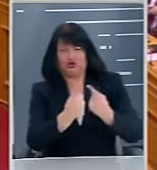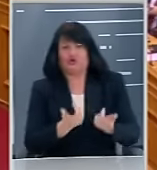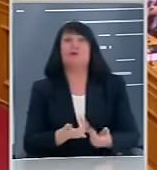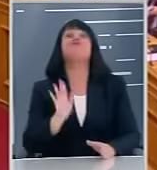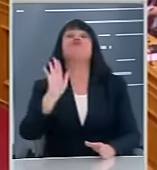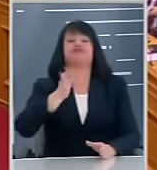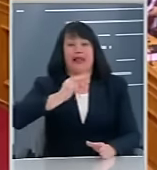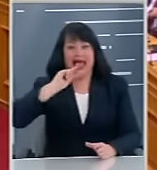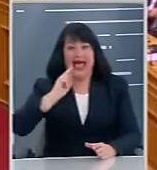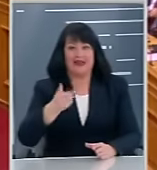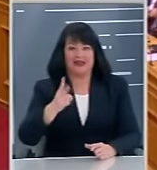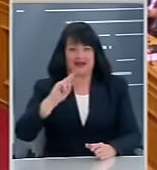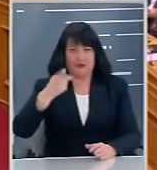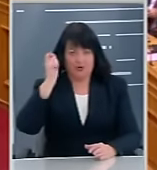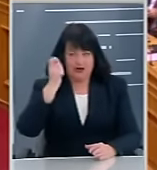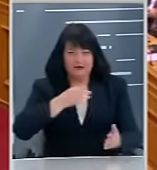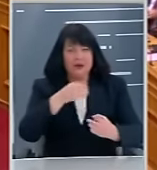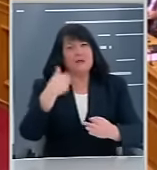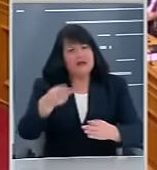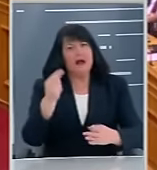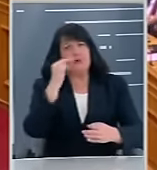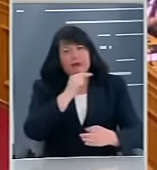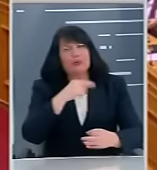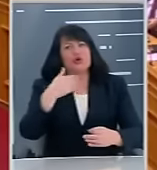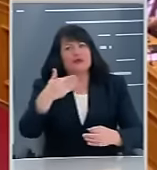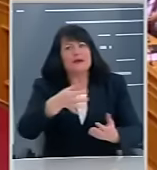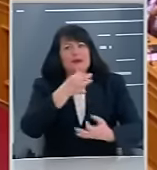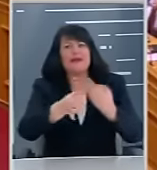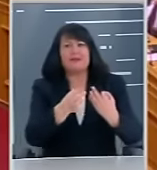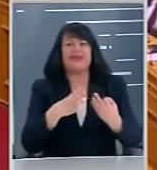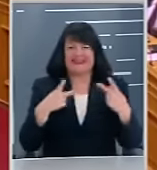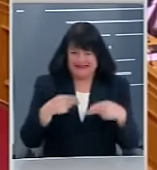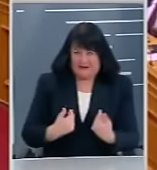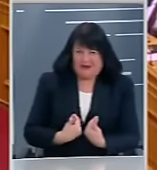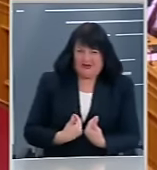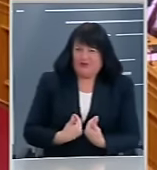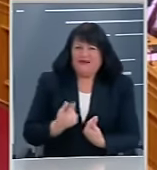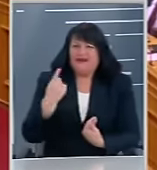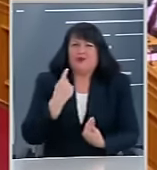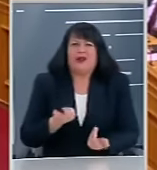την αντιπολίτευση. Ακολουθεί ο Πρωθυπουργός, ακολουθούν οι στελέχοι. Θέλετε να σταματήσω, κύριε Πρόεδρε?